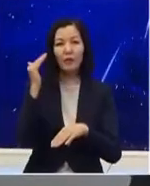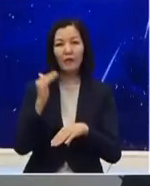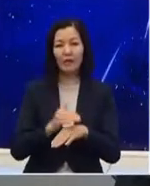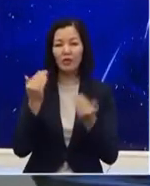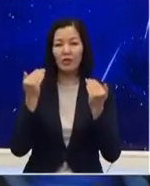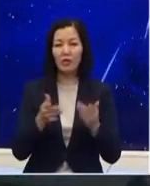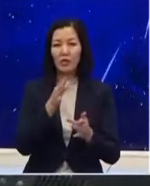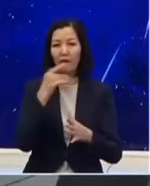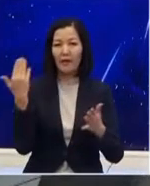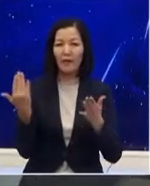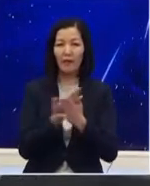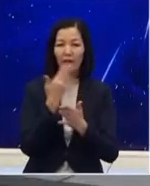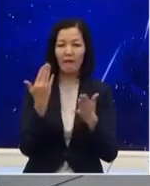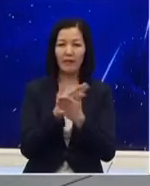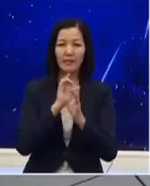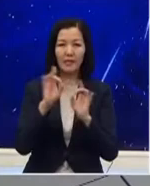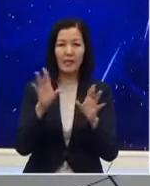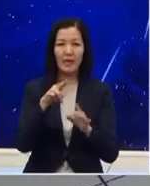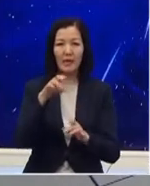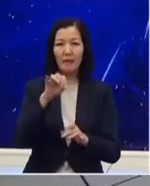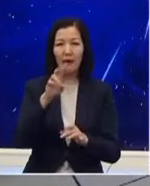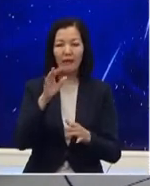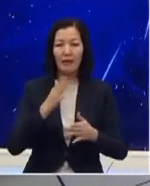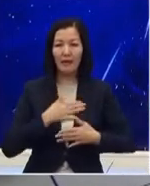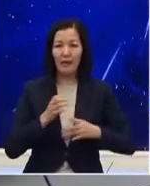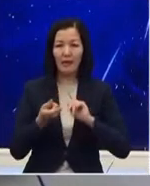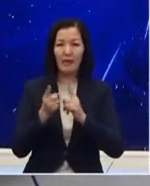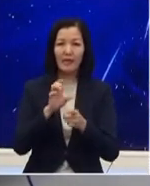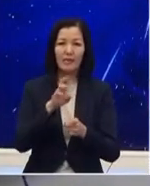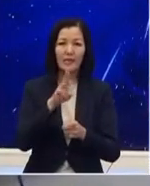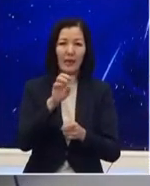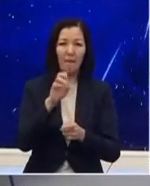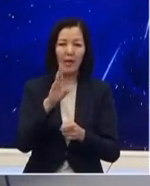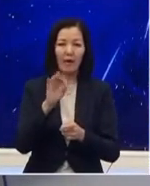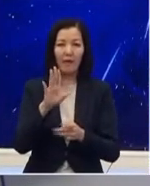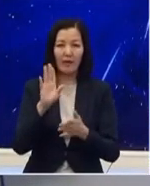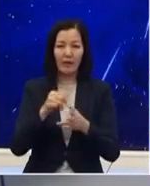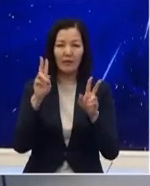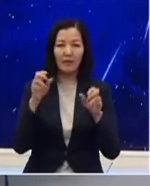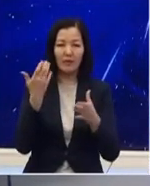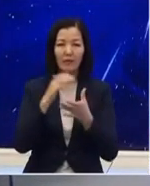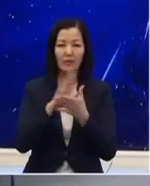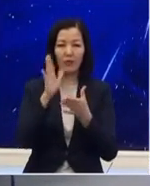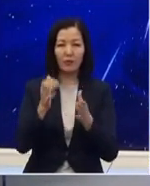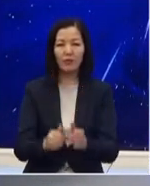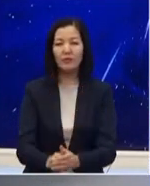Здравствуйте, вы смотрите новости на телеканале ЖТСУ. С вами Панау Исимбекова, сурдоперевод Айгуль Стамбекова. И сегодня в